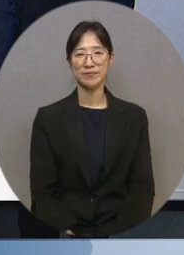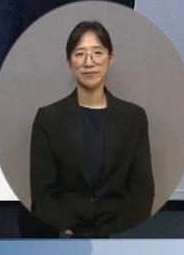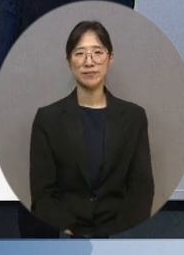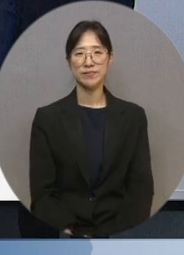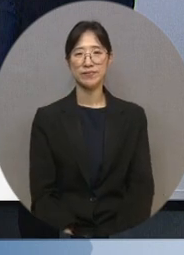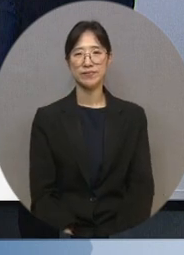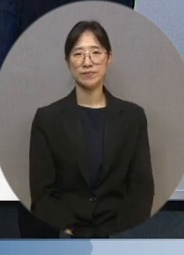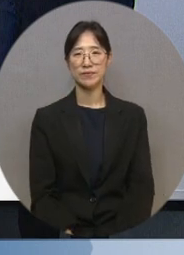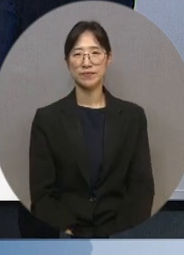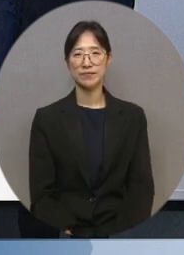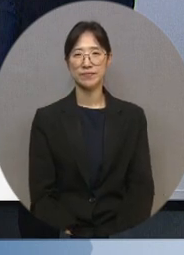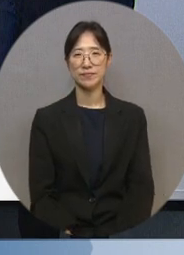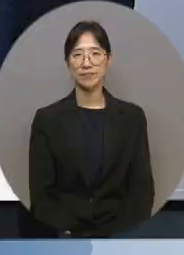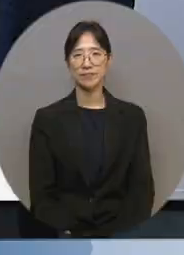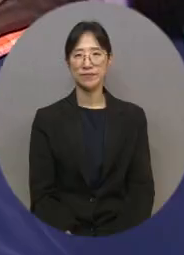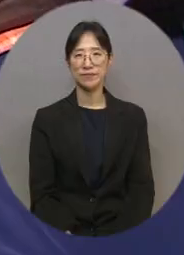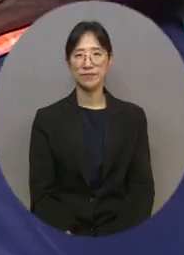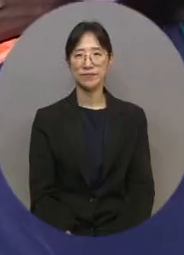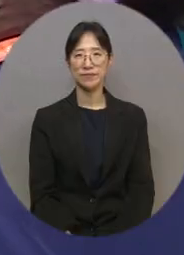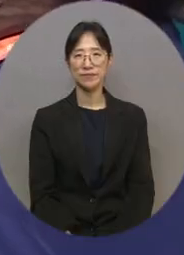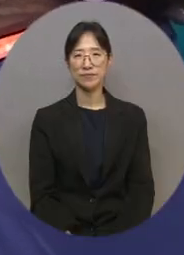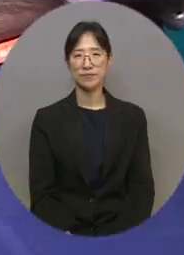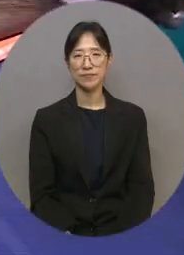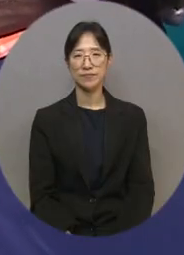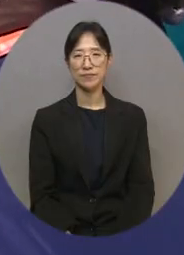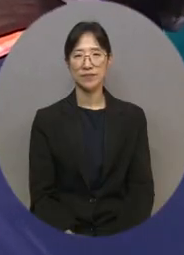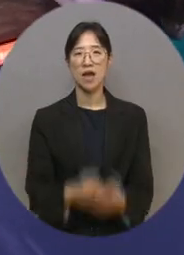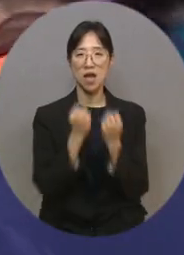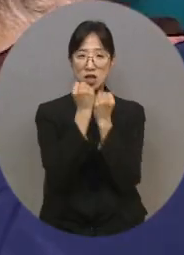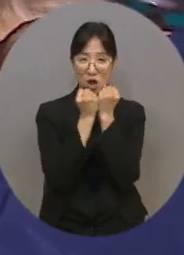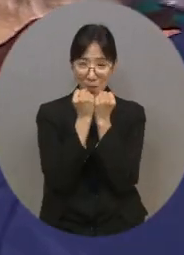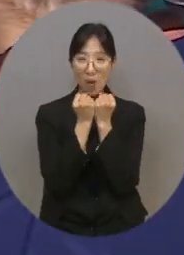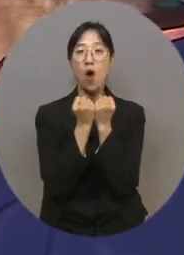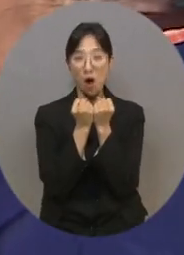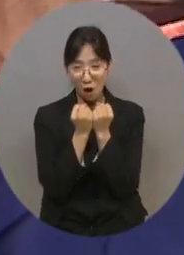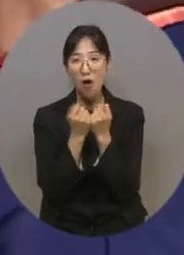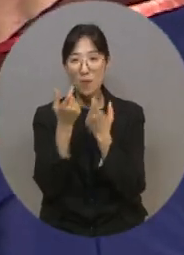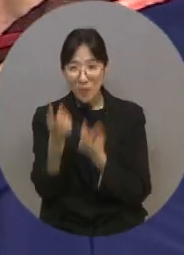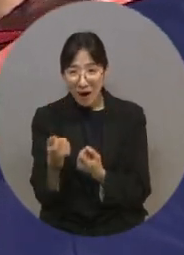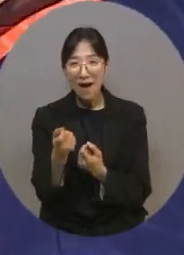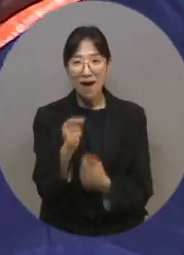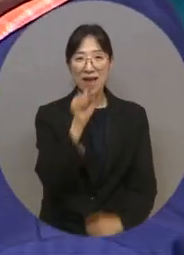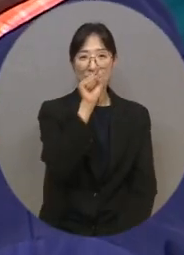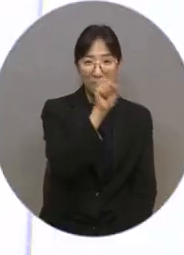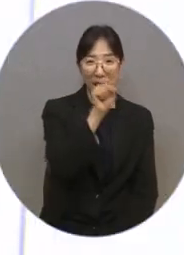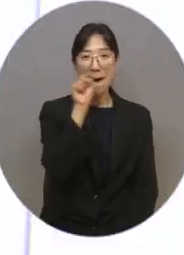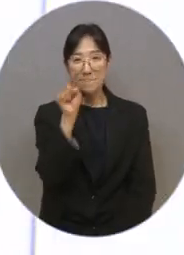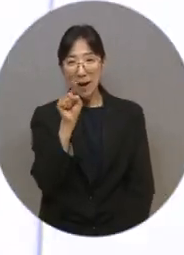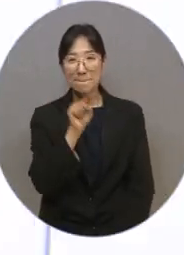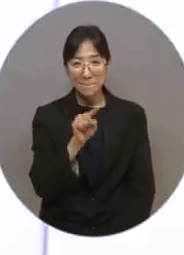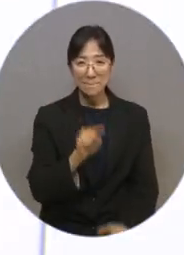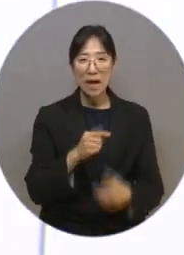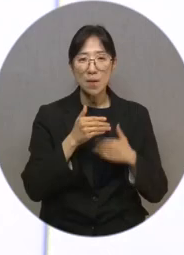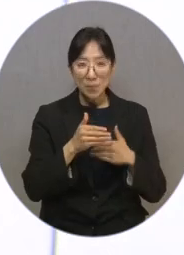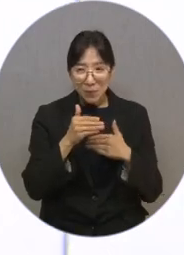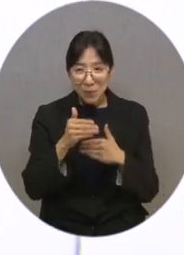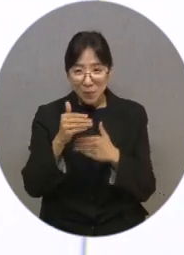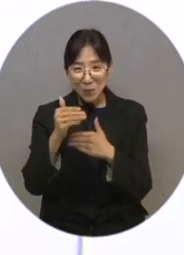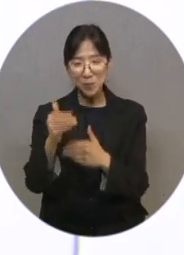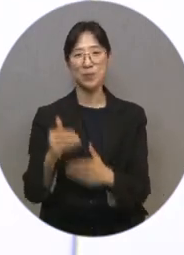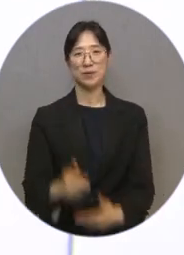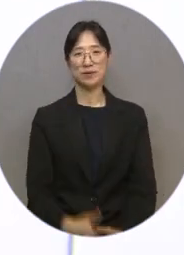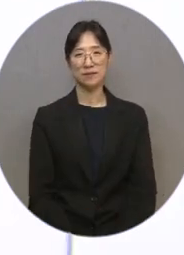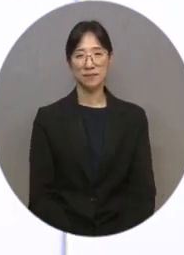김은별 기자가 소개합니다. 설명에 따라 화면에 버튼을 누르며 한 단계씩 차근차근 따라가